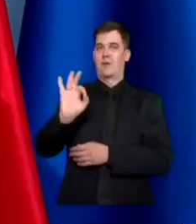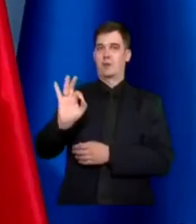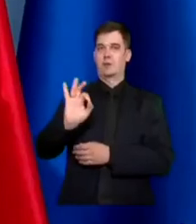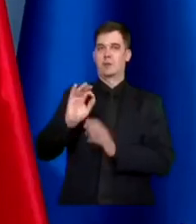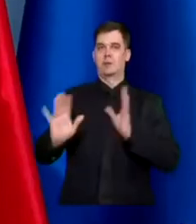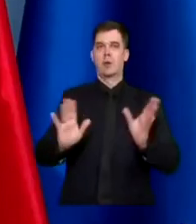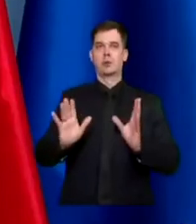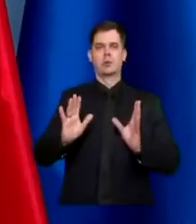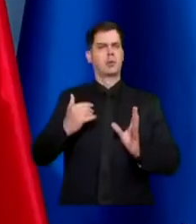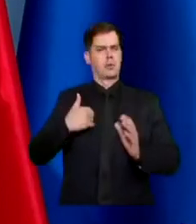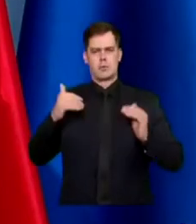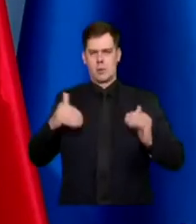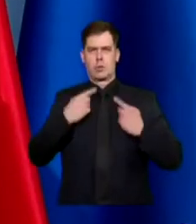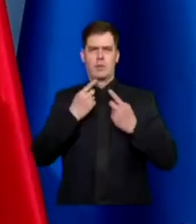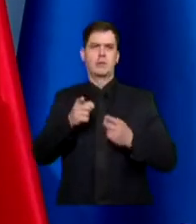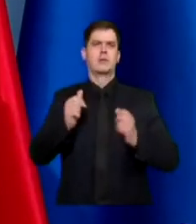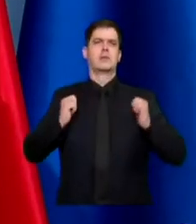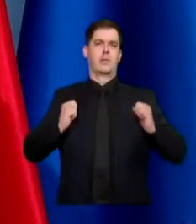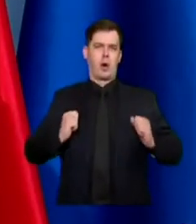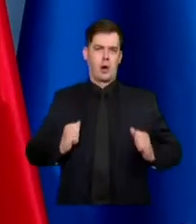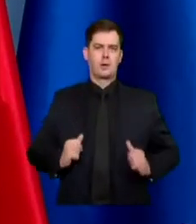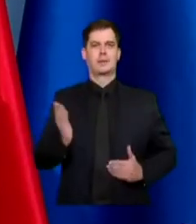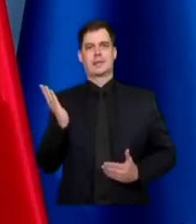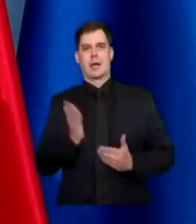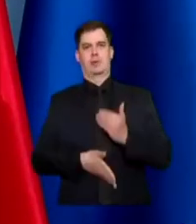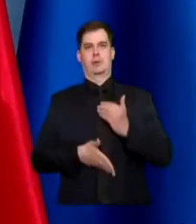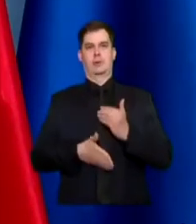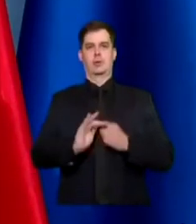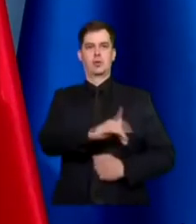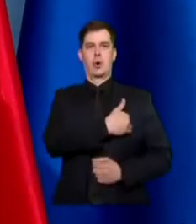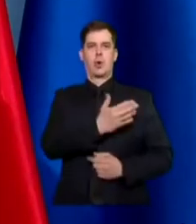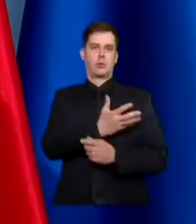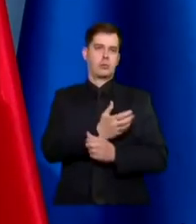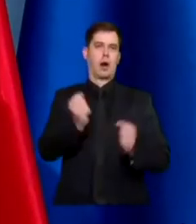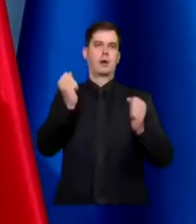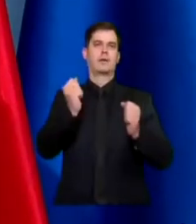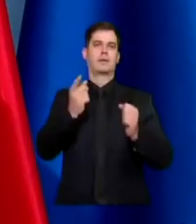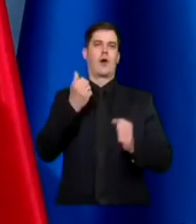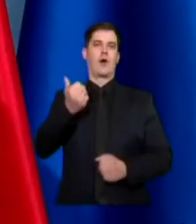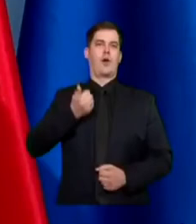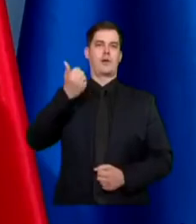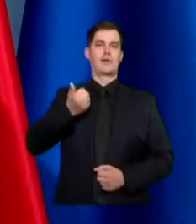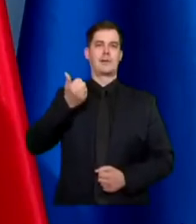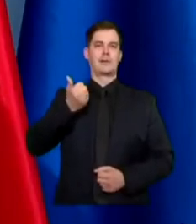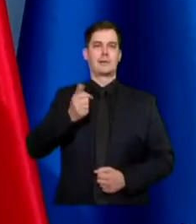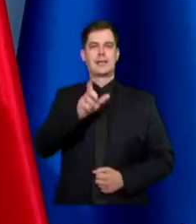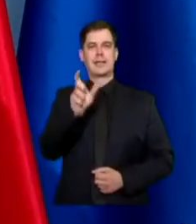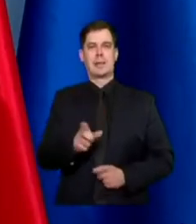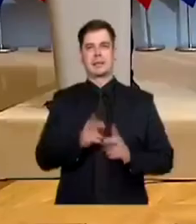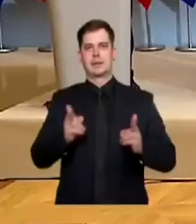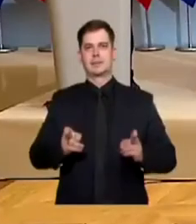o takim spokojnym zakończeniu w postaci egzaminów tego